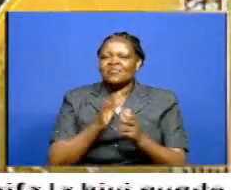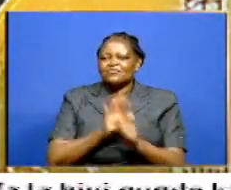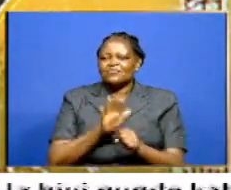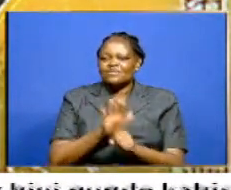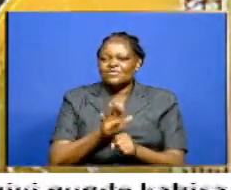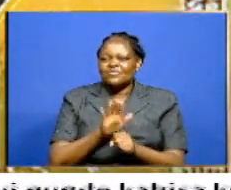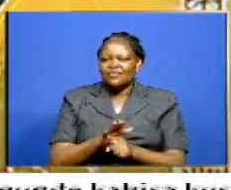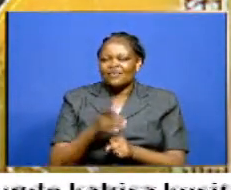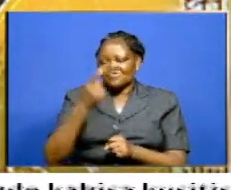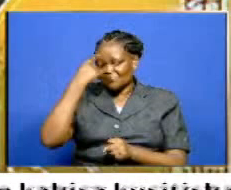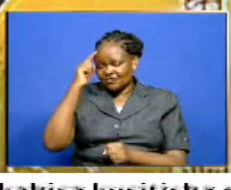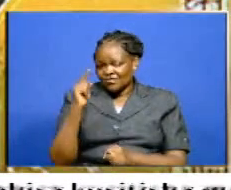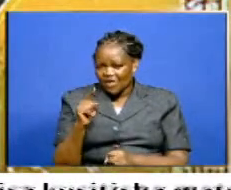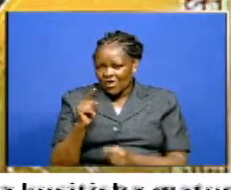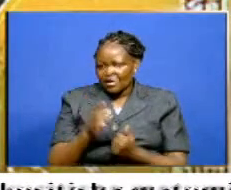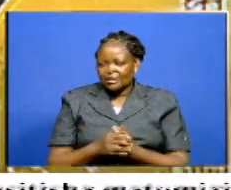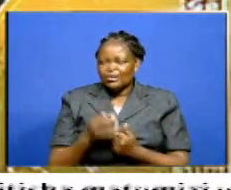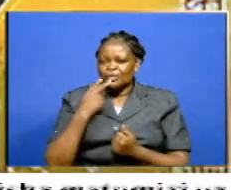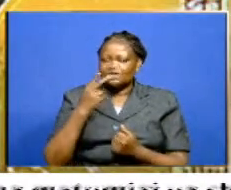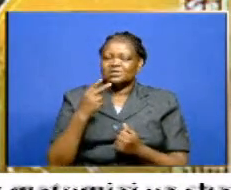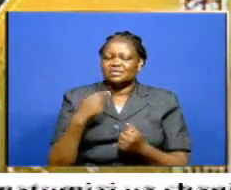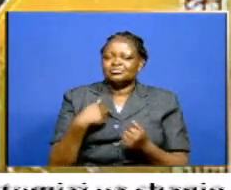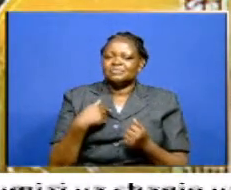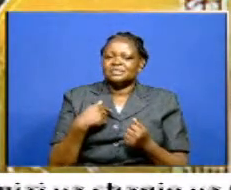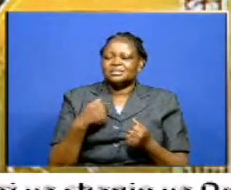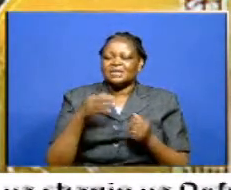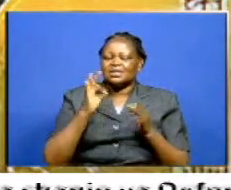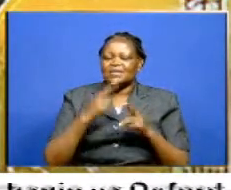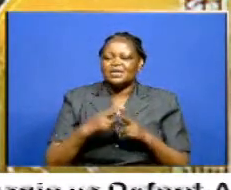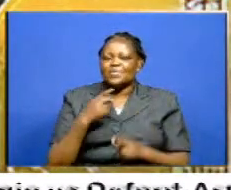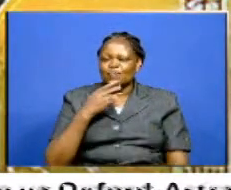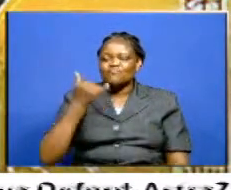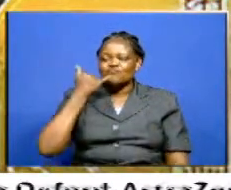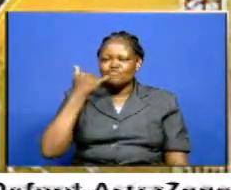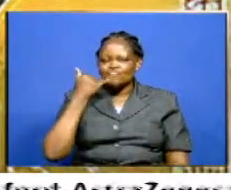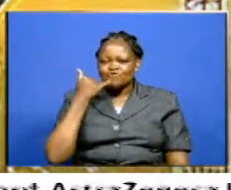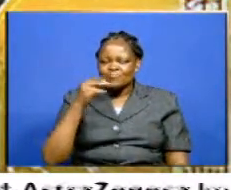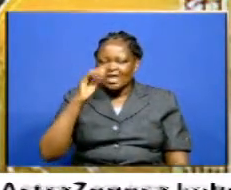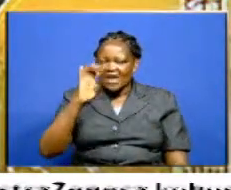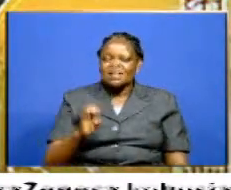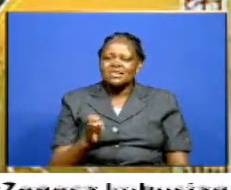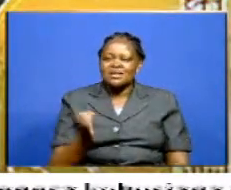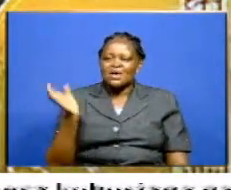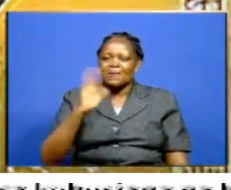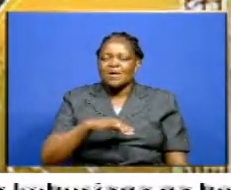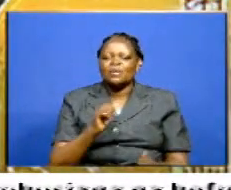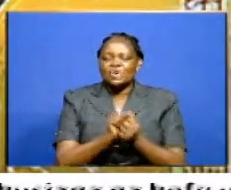nami. Mwenzangu amekuwa Susan Tuku, sende mbali Irene Mchuma Dima, na kuja na taarifa za mwendo wa saa 7.